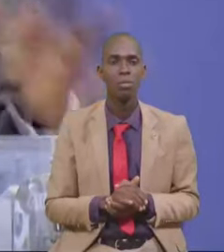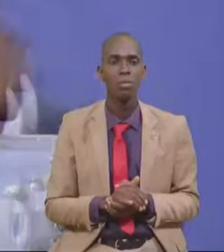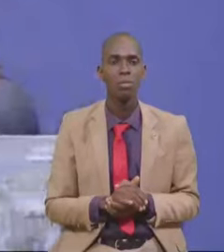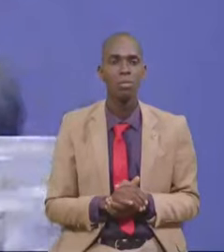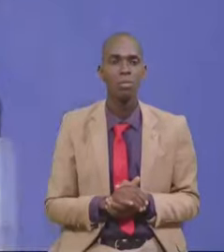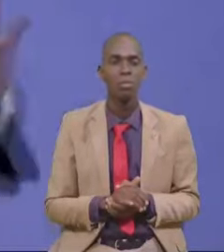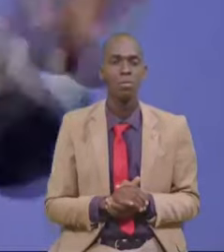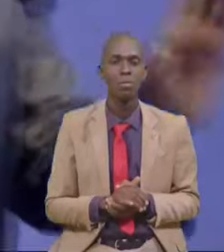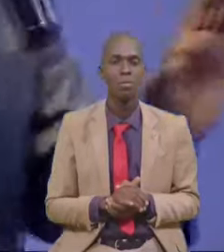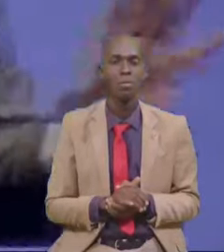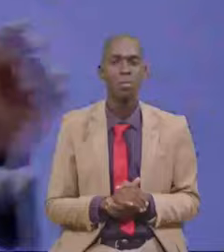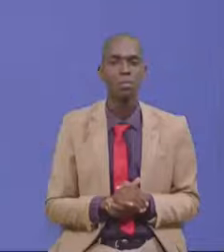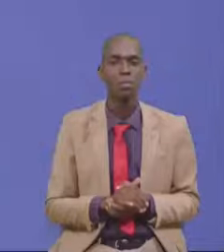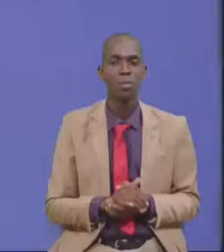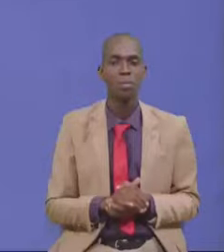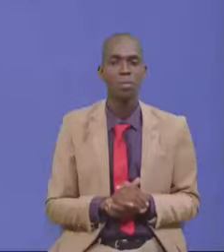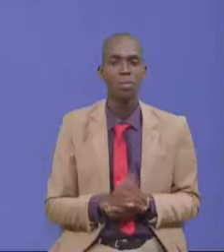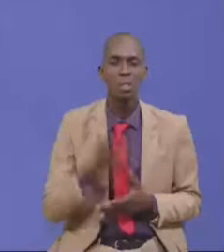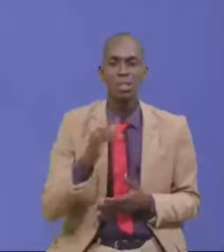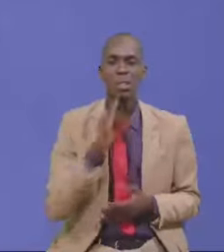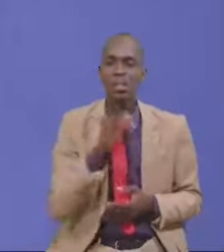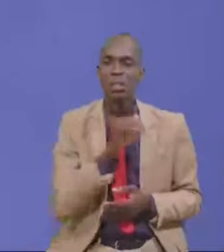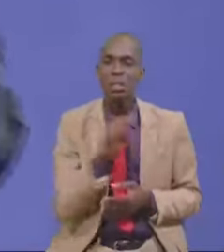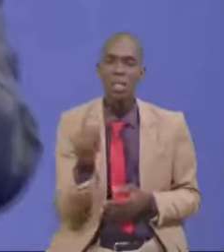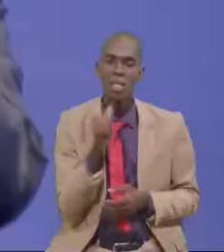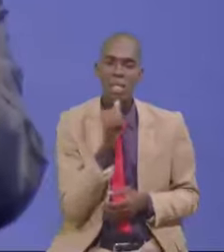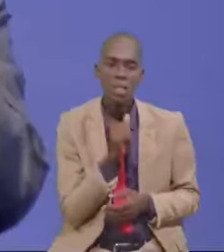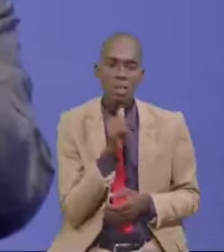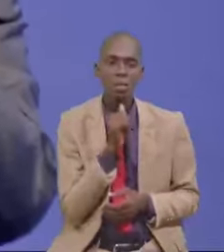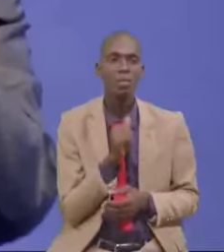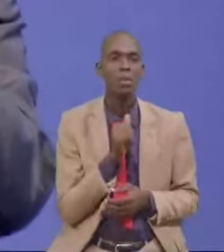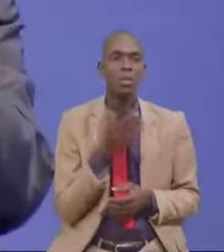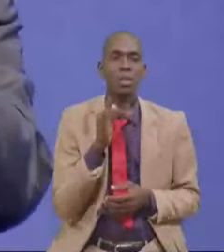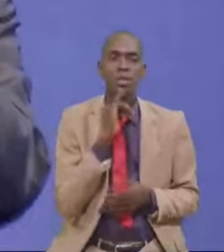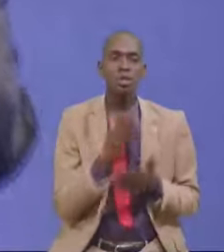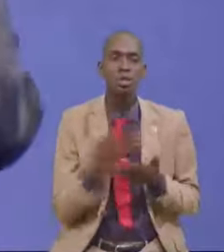51. Il y a un mystère. Il y a quelque chose qui aura lieu.